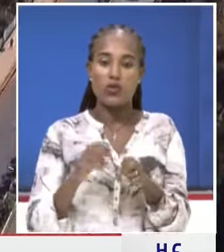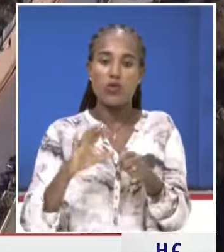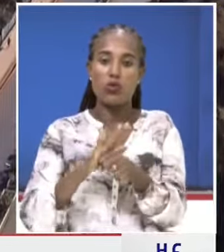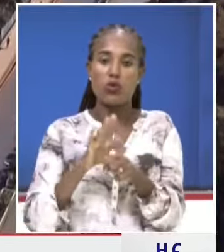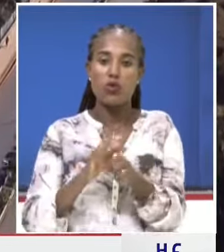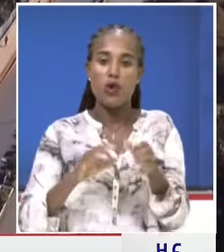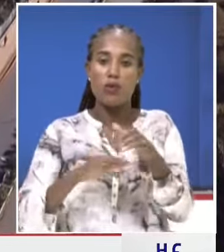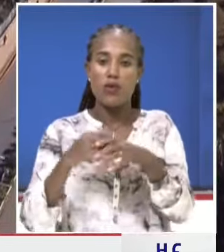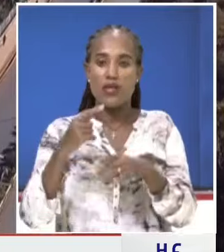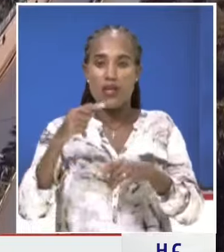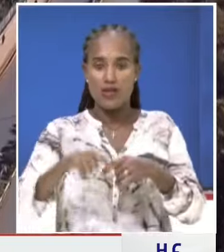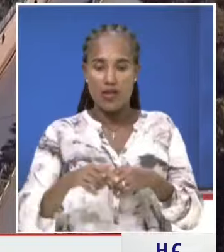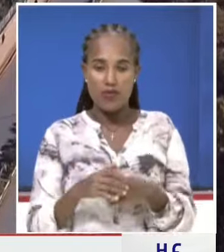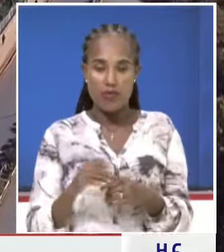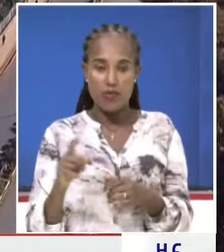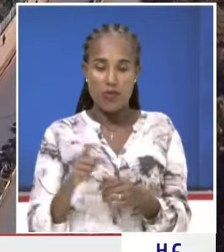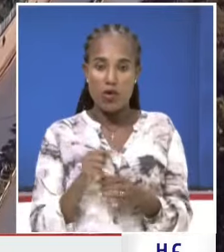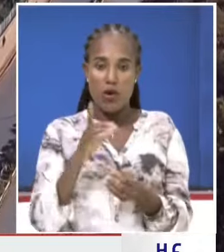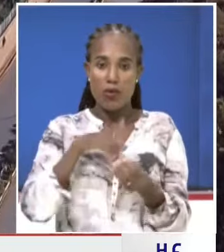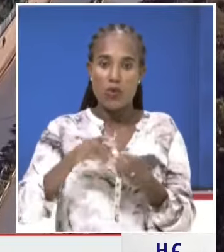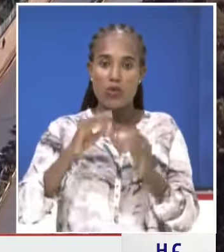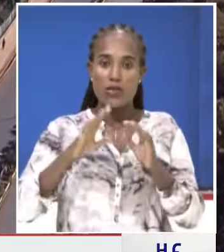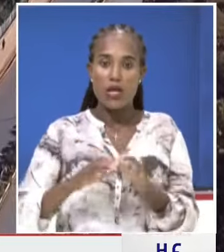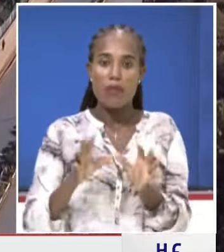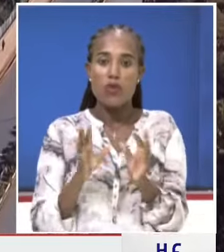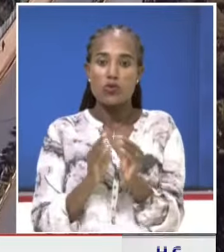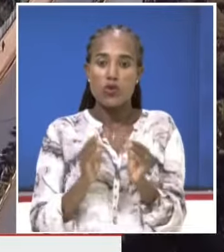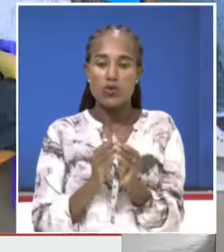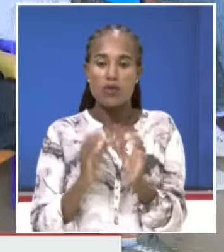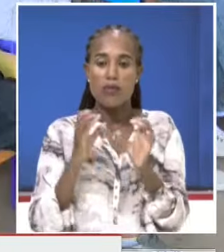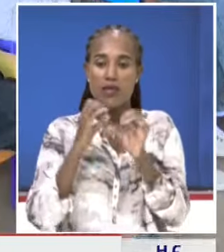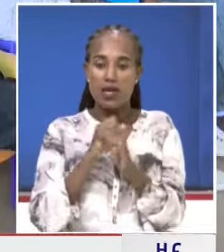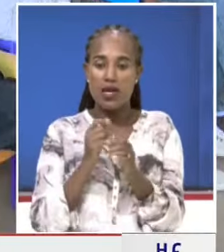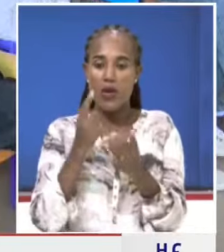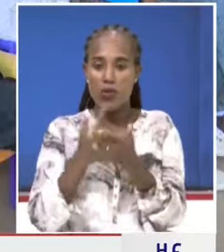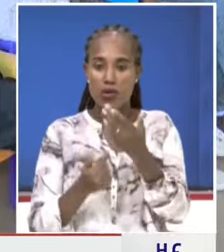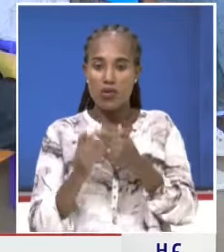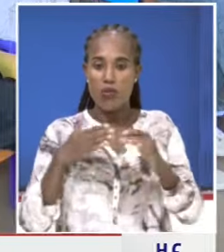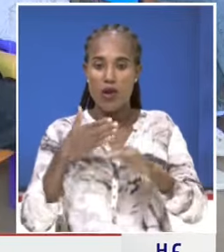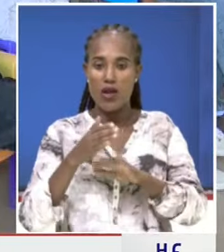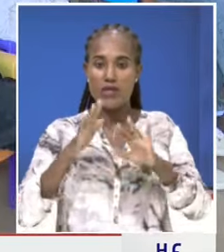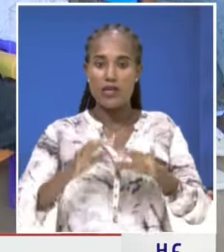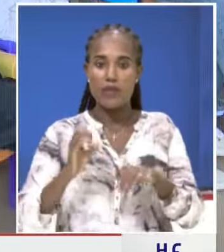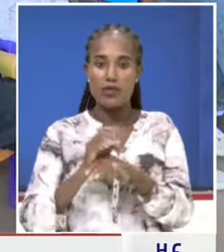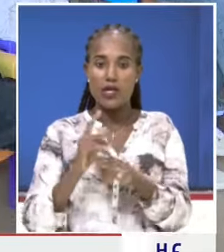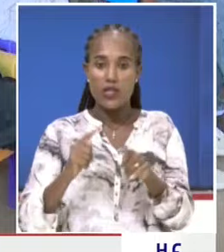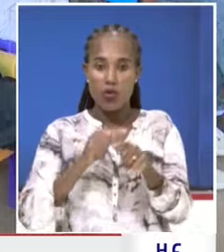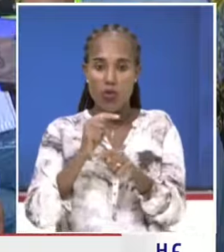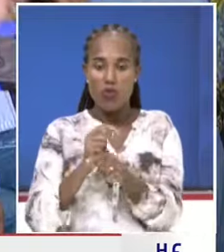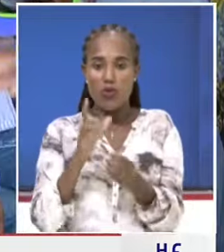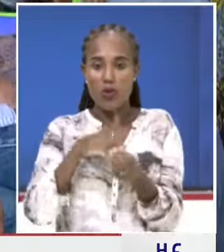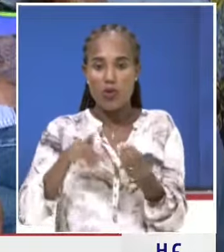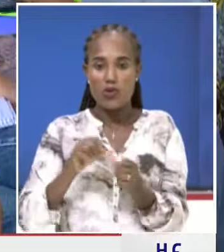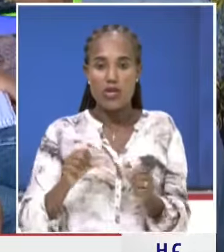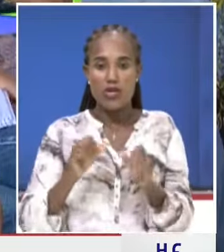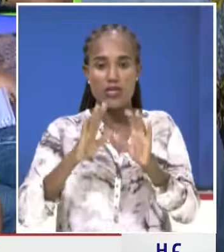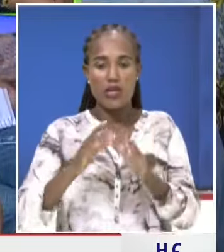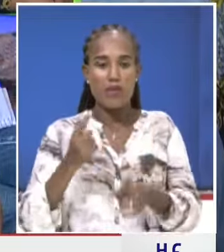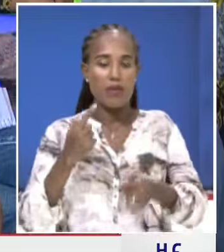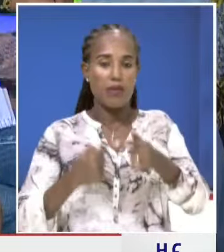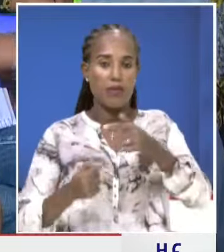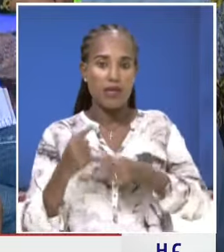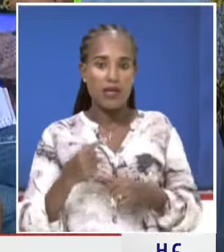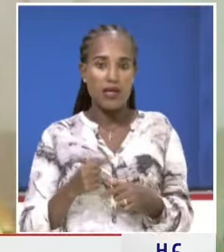በሙሉ ማላቀቅ አልተቻለም። በመሆኑም በክልሉ የሰላም ኮንፈረንስ ማጠቃለያ ውይይት በኋላ የሰላም ካውንስል ተቋቁሞ በክልሉ ዘላቂ ሰላም